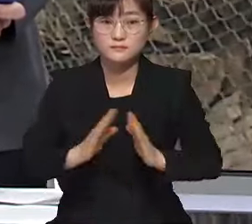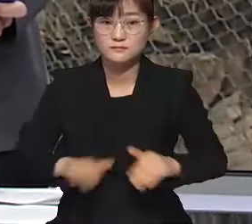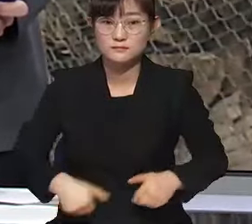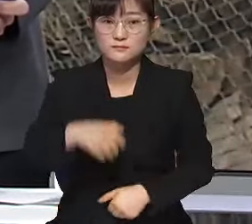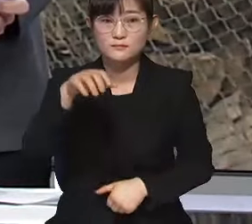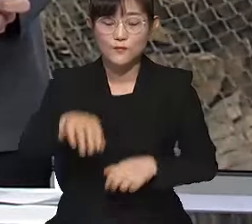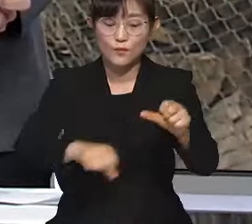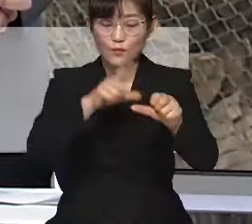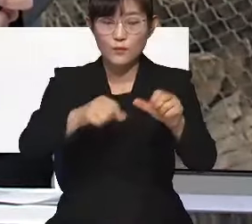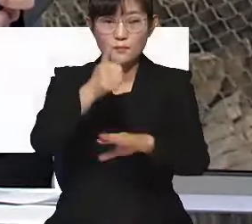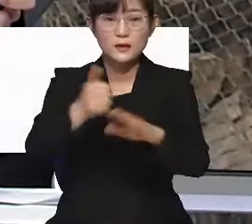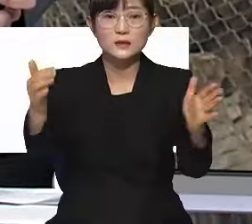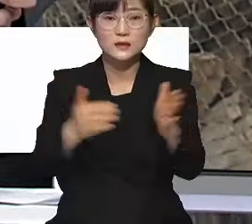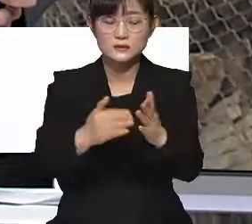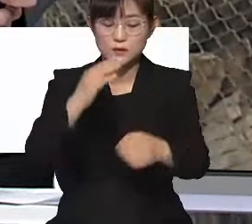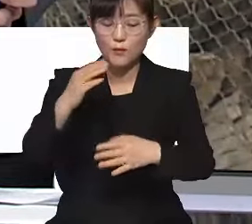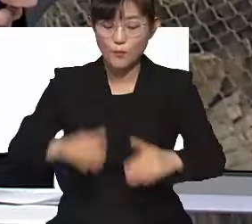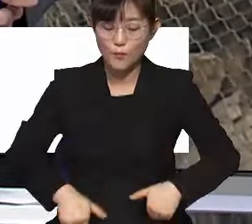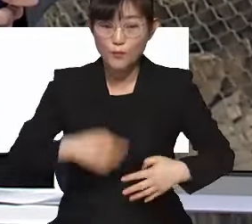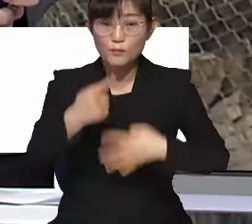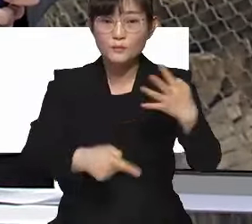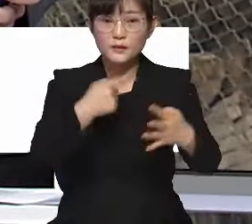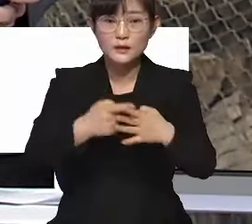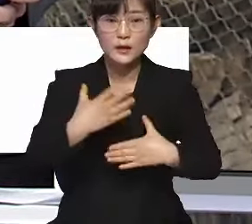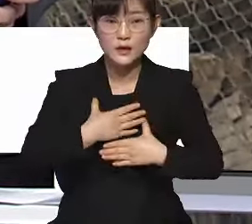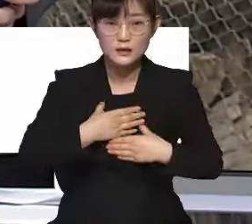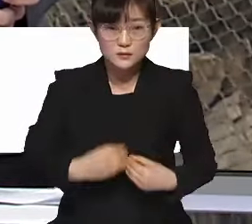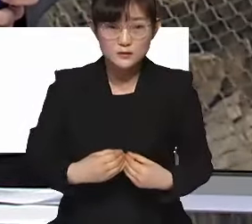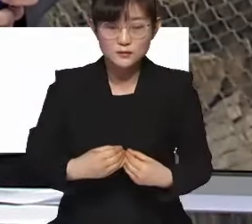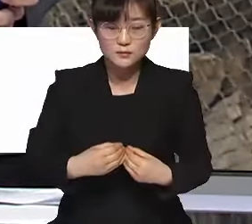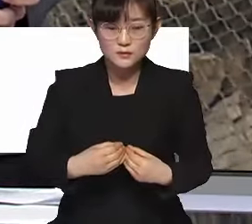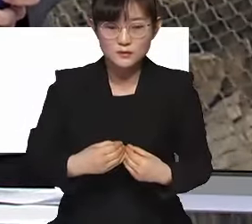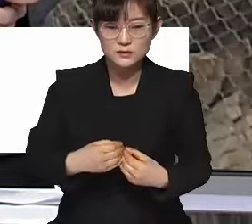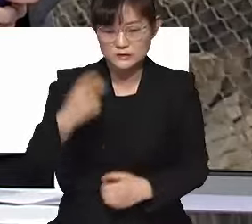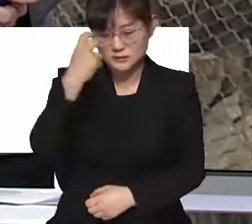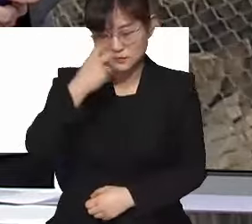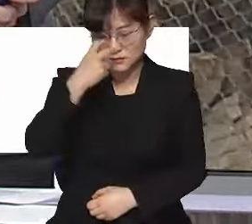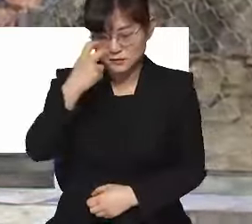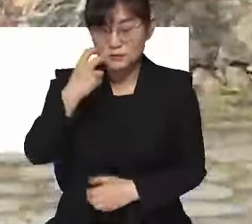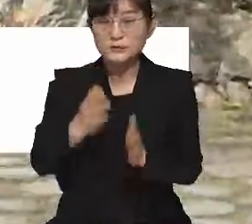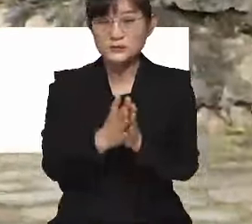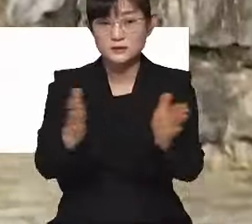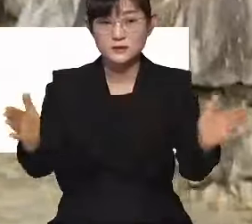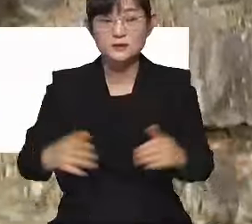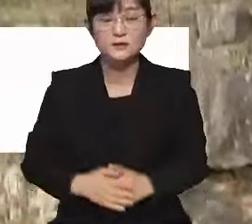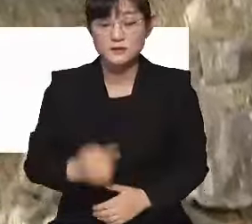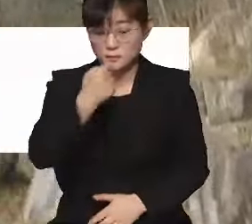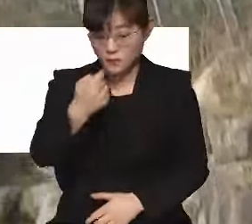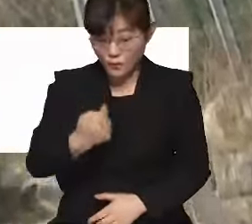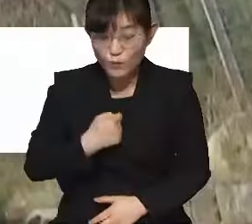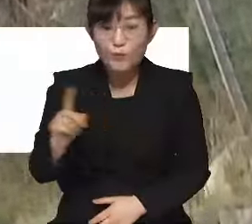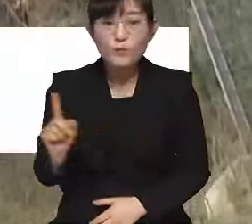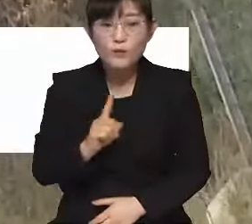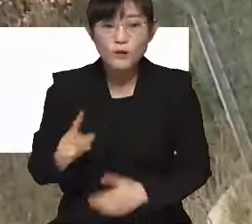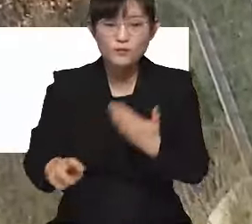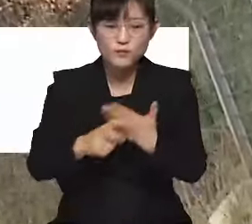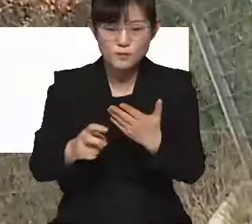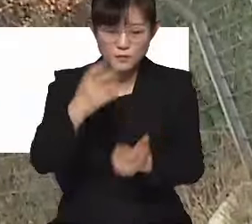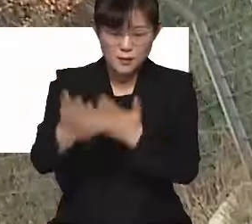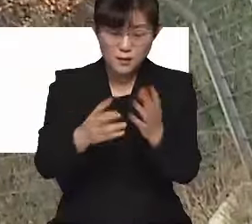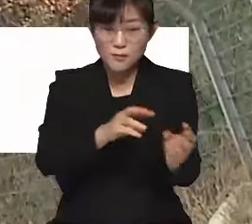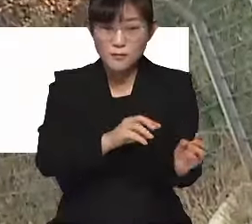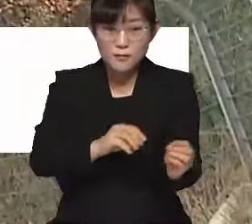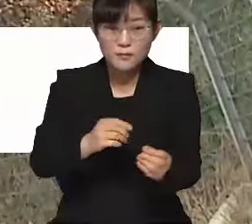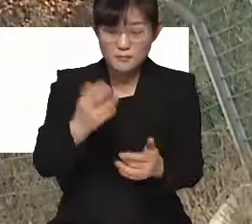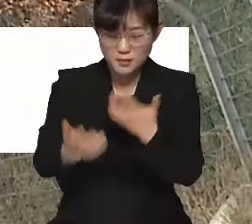전라남도가 5월 말까지 봄철 재난 안전 위험 요인 집중 신고 기간을 운영합니다. 신고 대상은 불법 소각 행위와